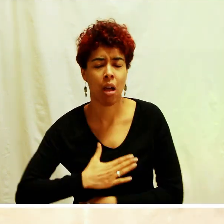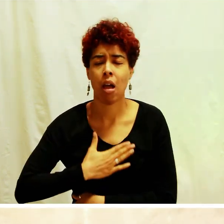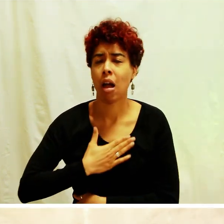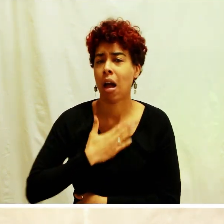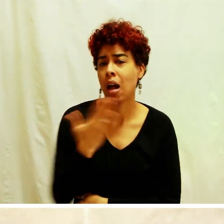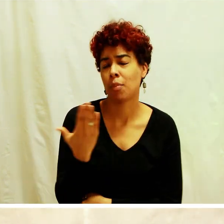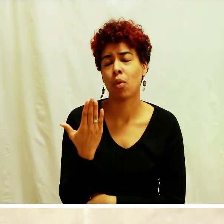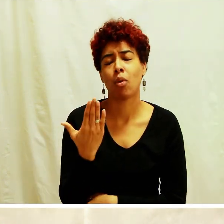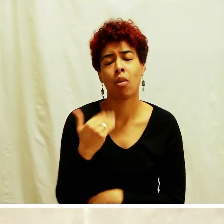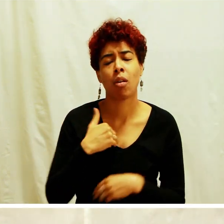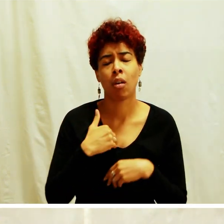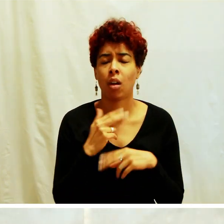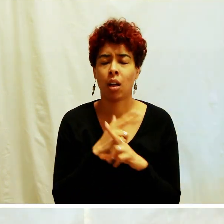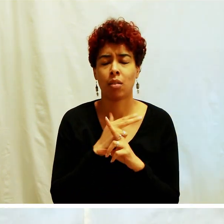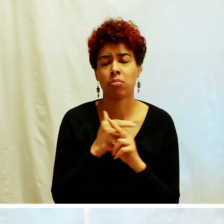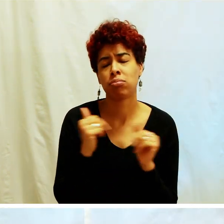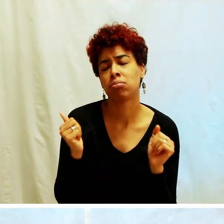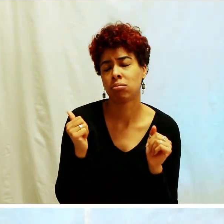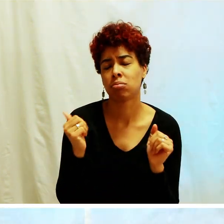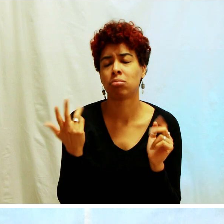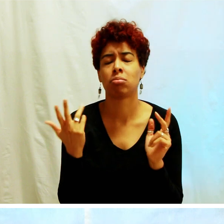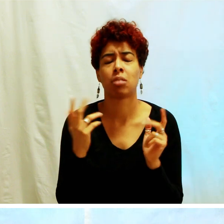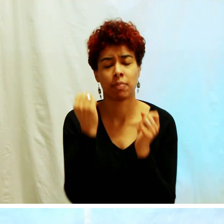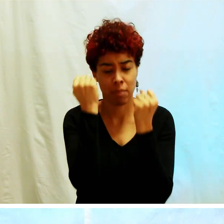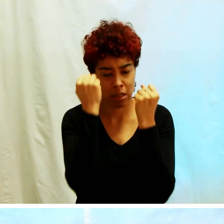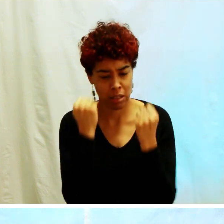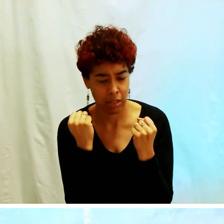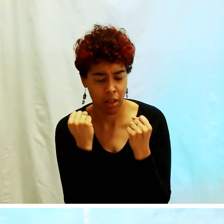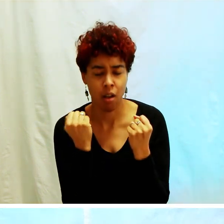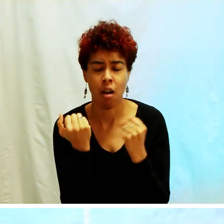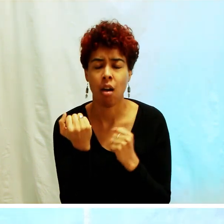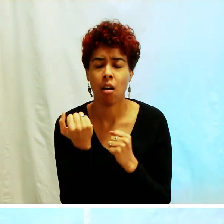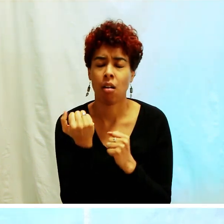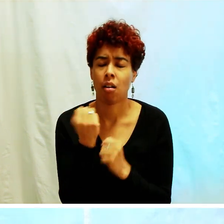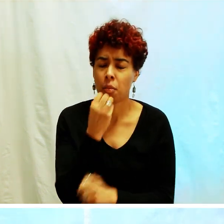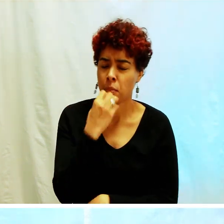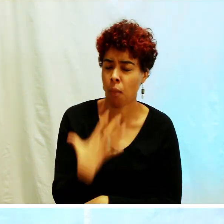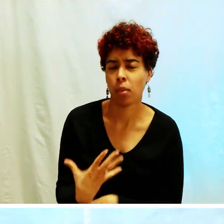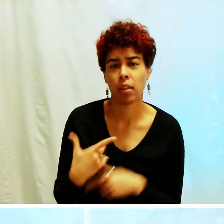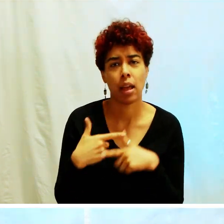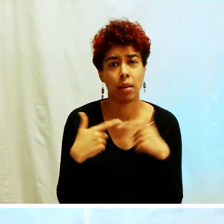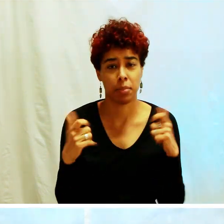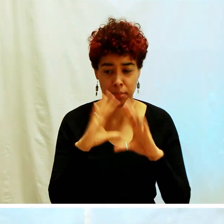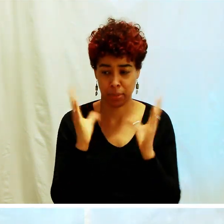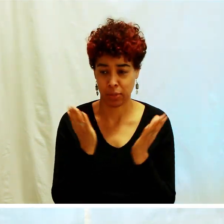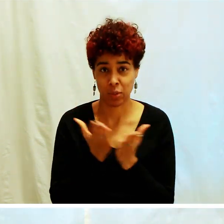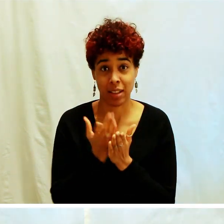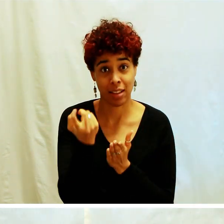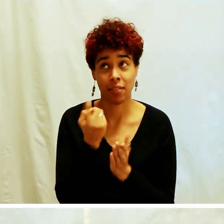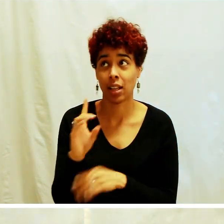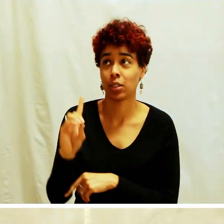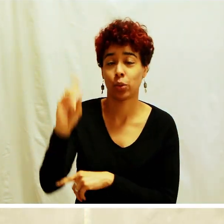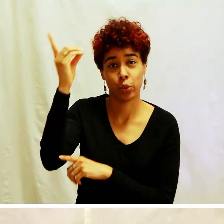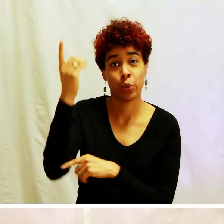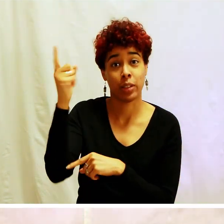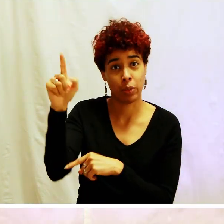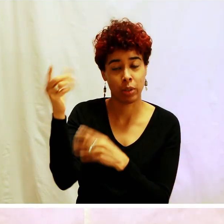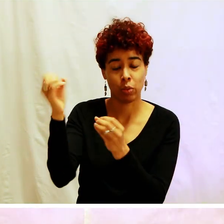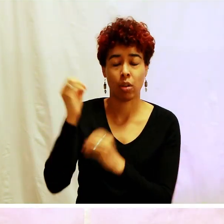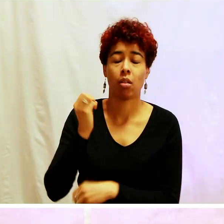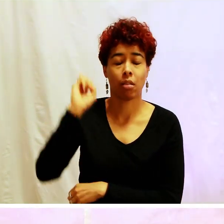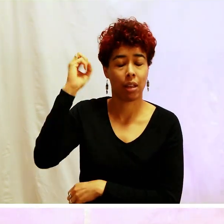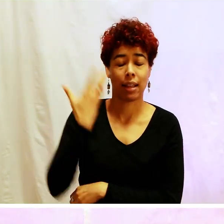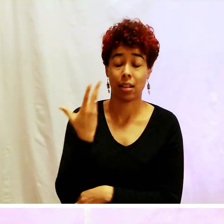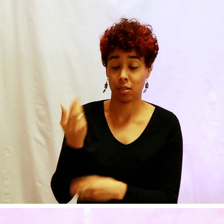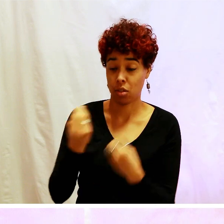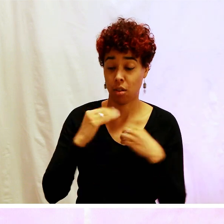sérénité, la bonté, l'assurance. Voilà, toutes ces choses-là qui émanent de Dieu. Dieu dit, voici ma grâce. Je te donne mon